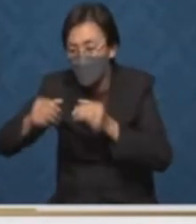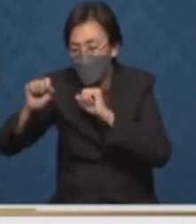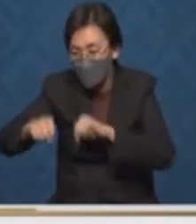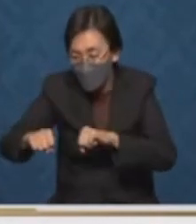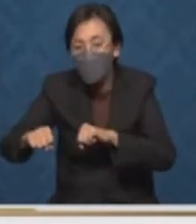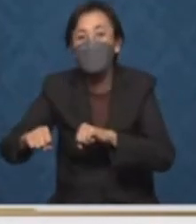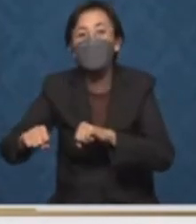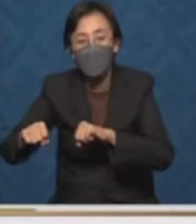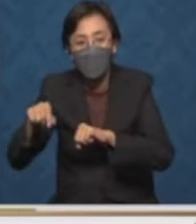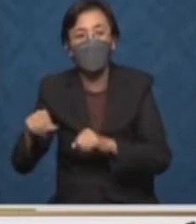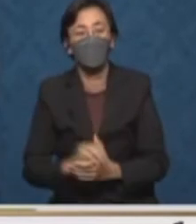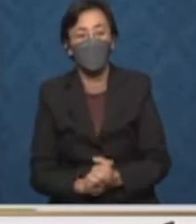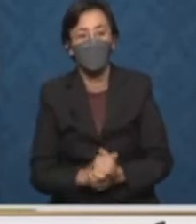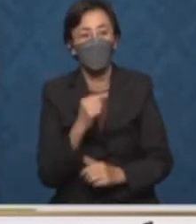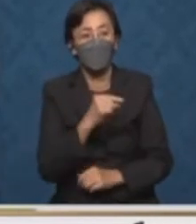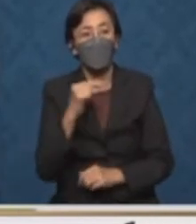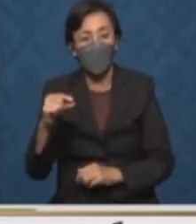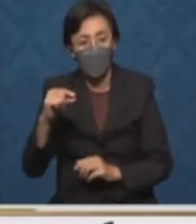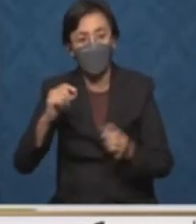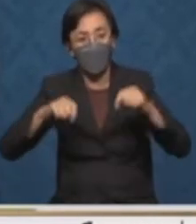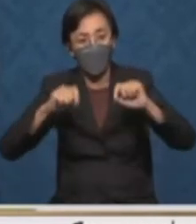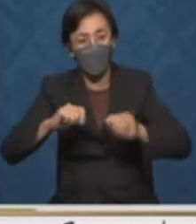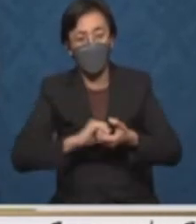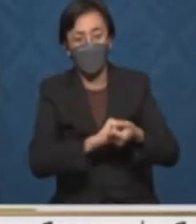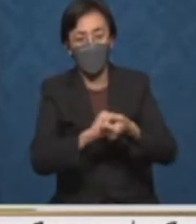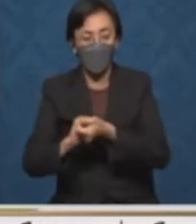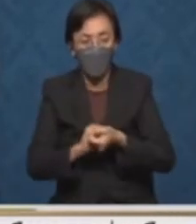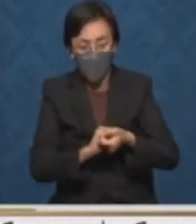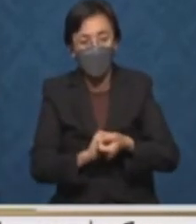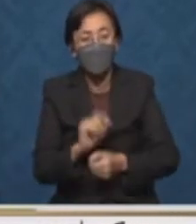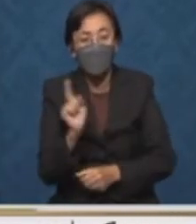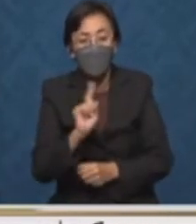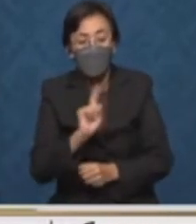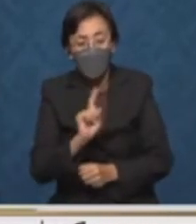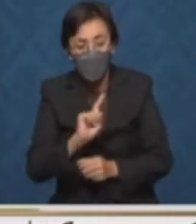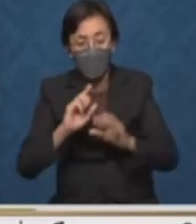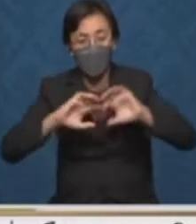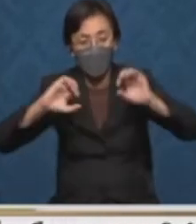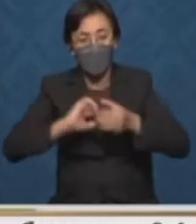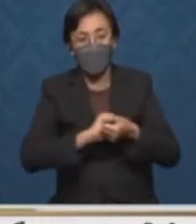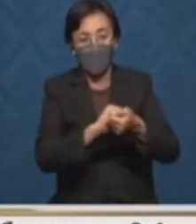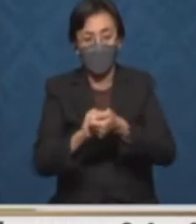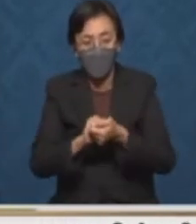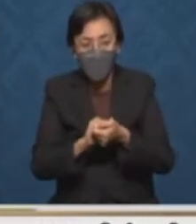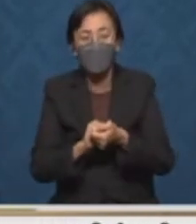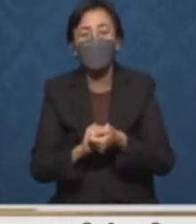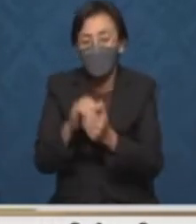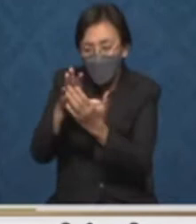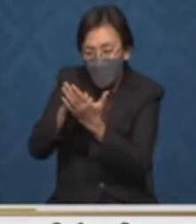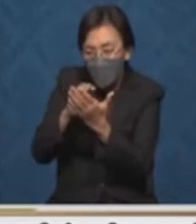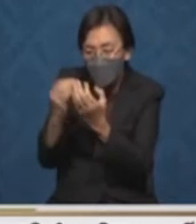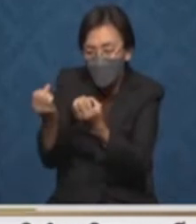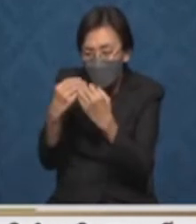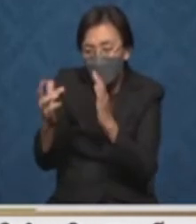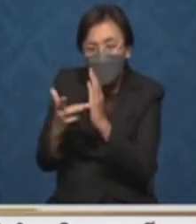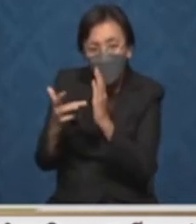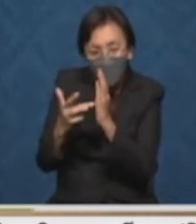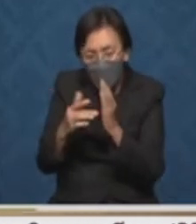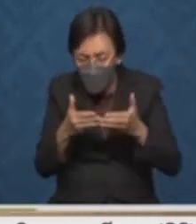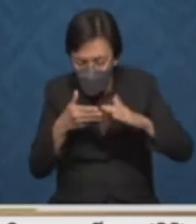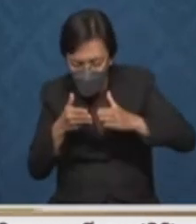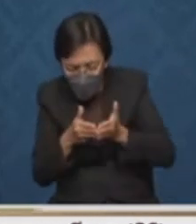G2G รวมถึงการให้ความร่วมมือทางทหารและการถ่ายทอดเทคโนโลยีระหว่าง2ประเ